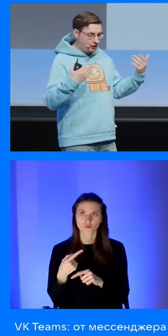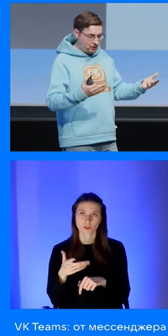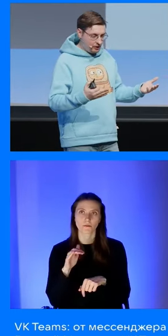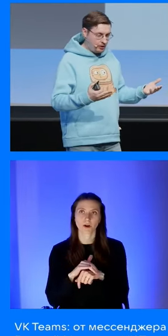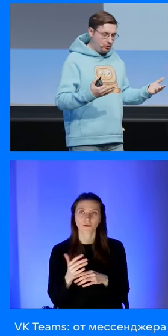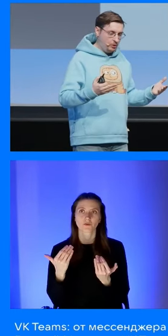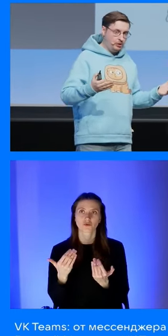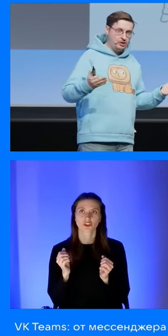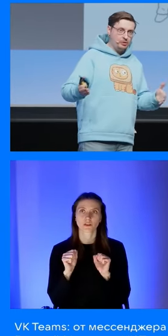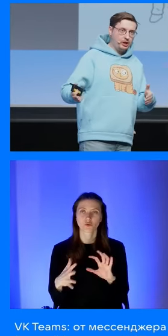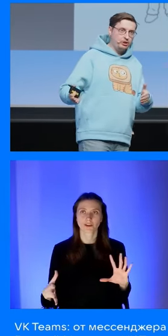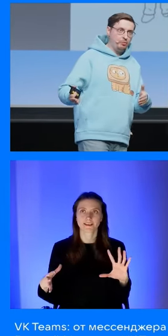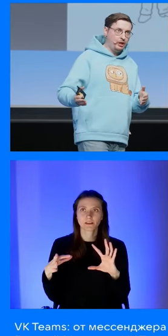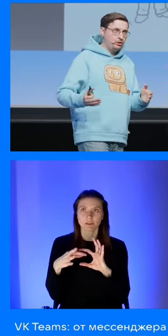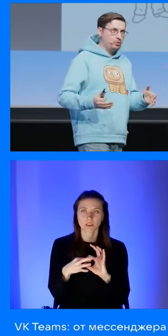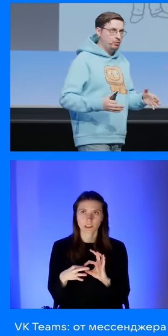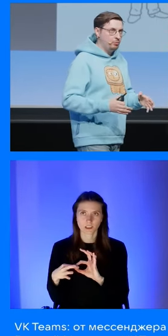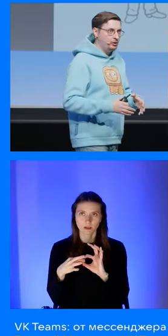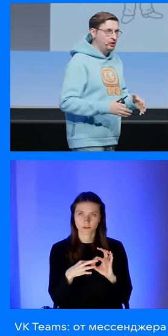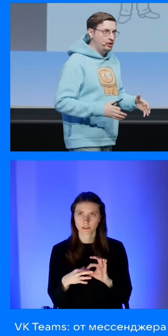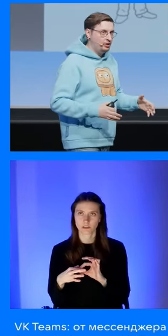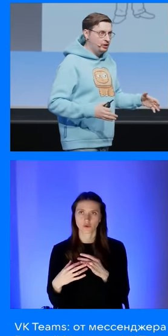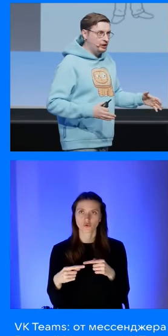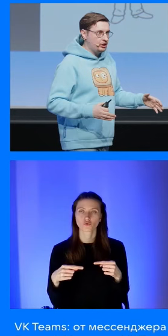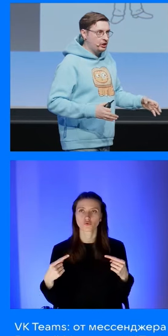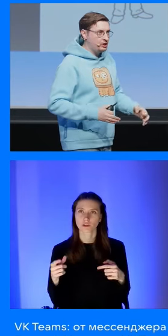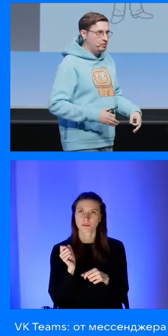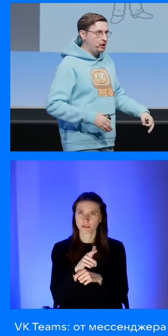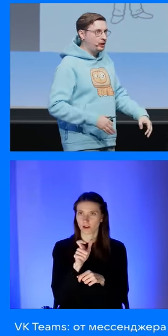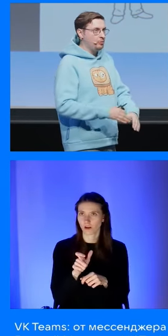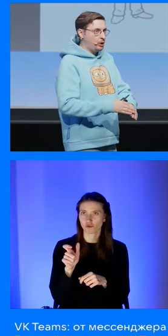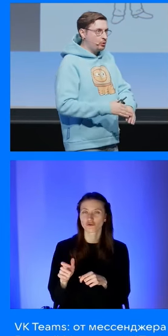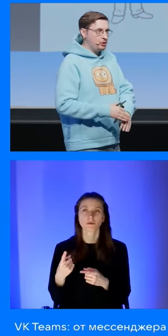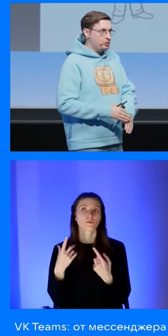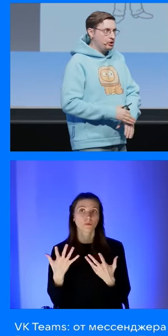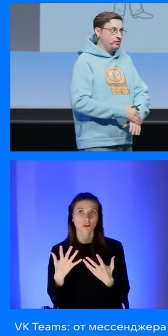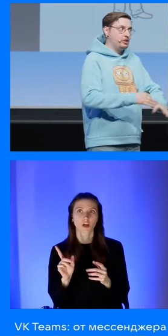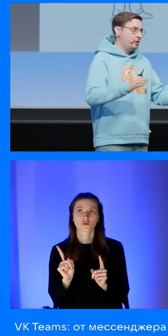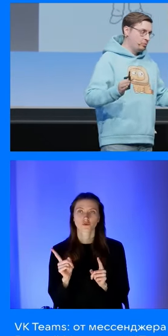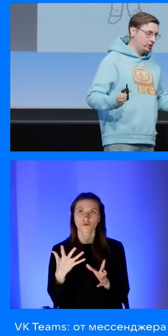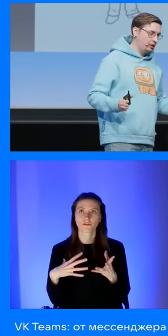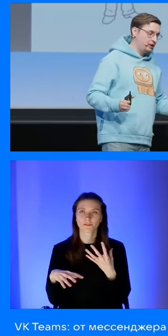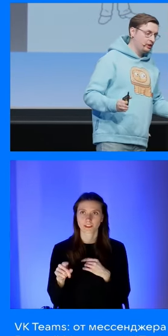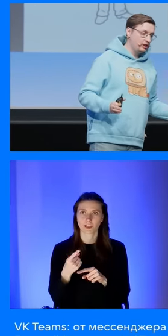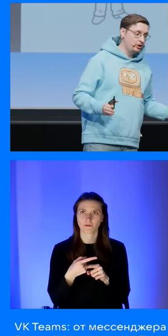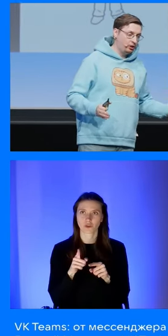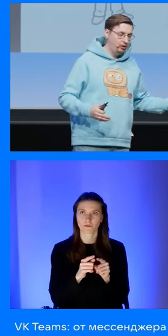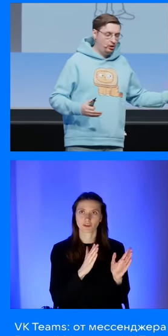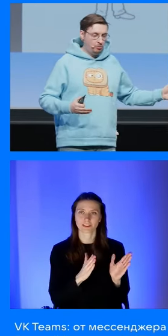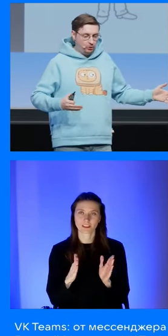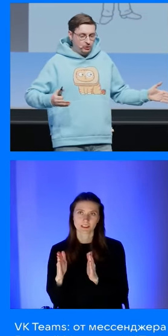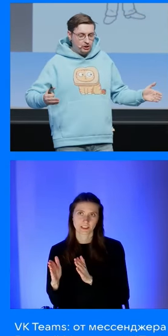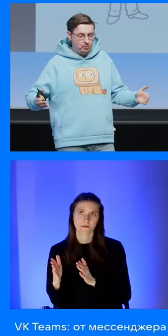возможность интегрироваться, да, с любыми системами заказчика. Понятно, что мы, наверное, наша экосистема не покроет на сегодняшний день там, все возможные хотелки